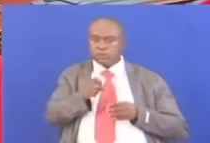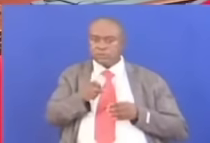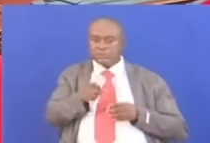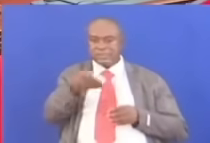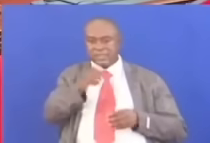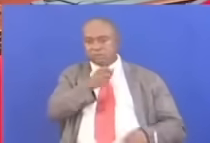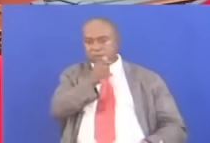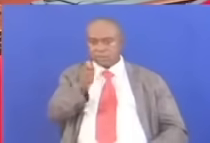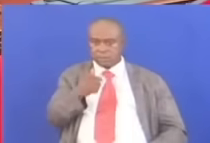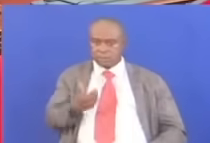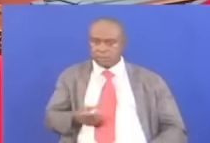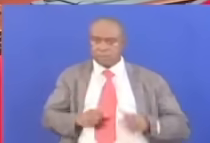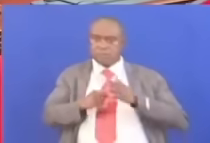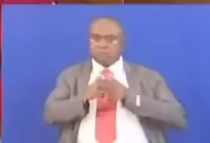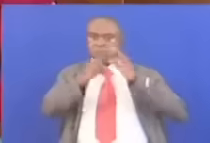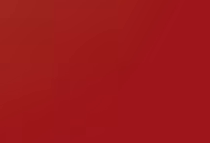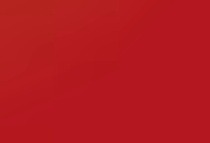baada ya kusa meshi